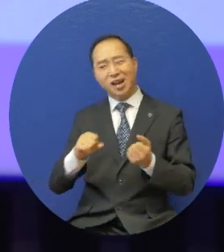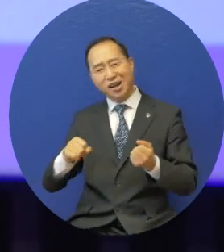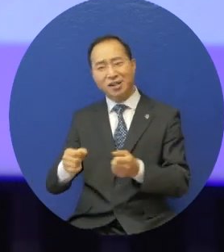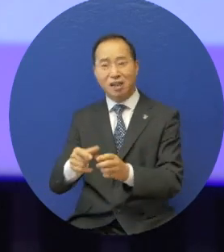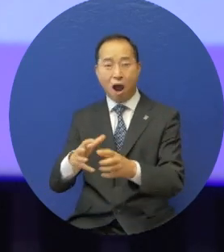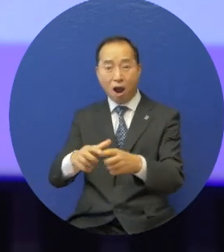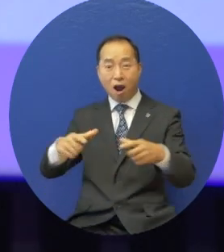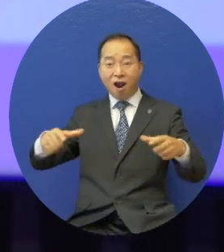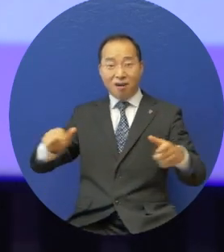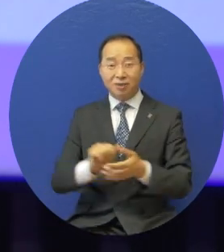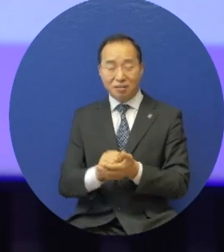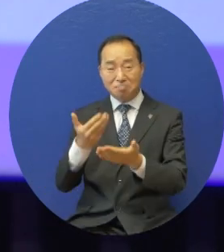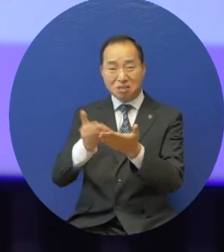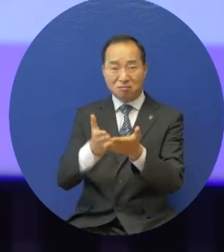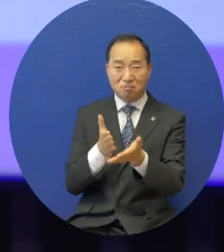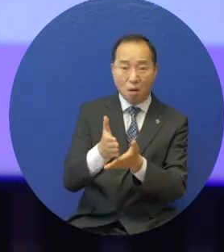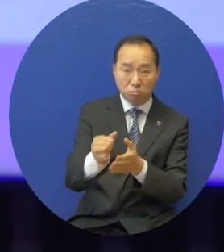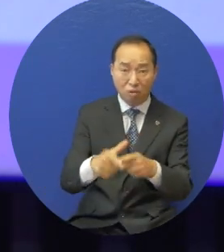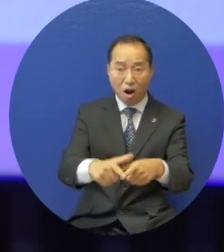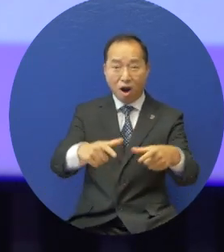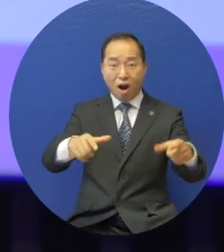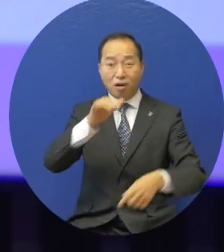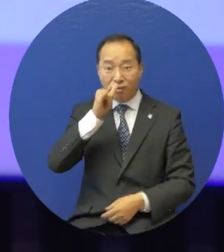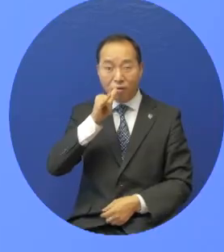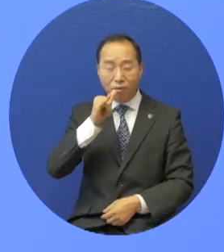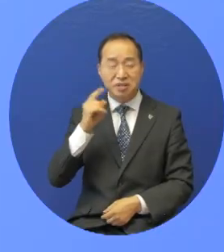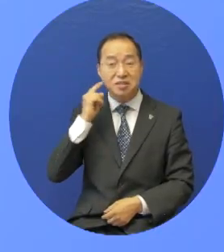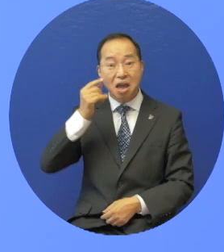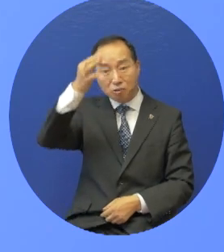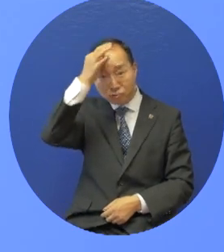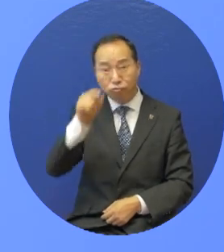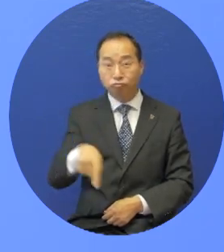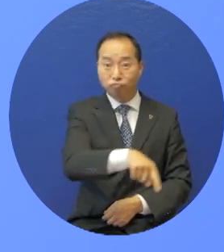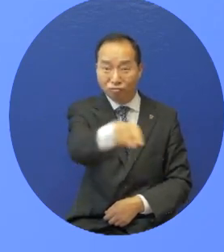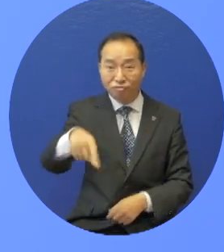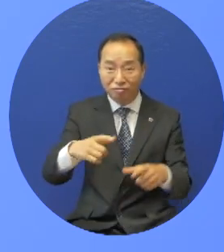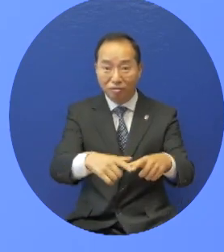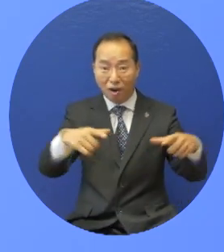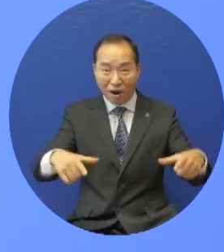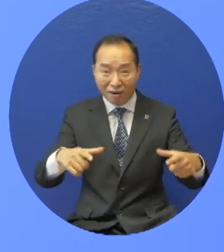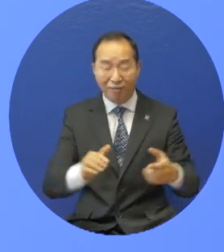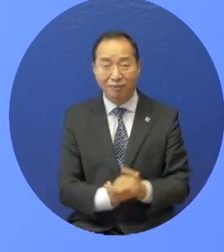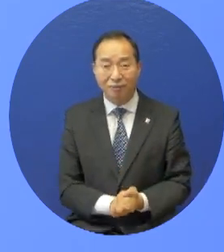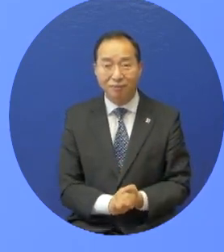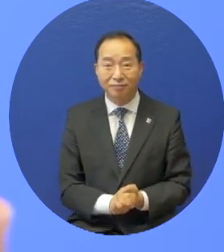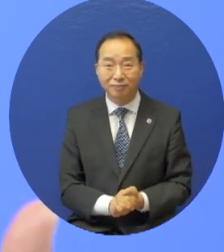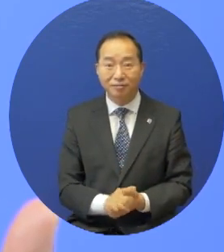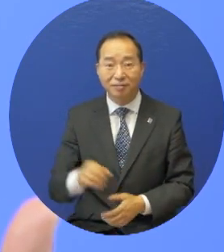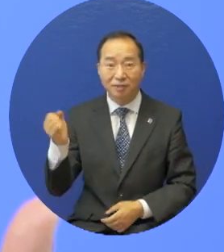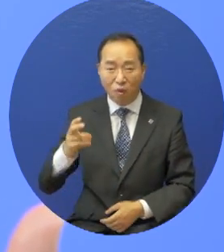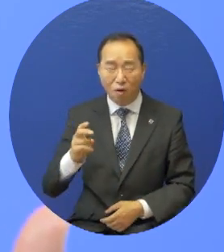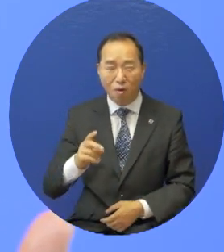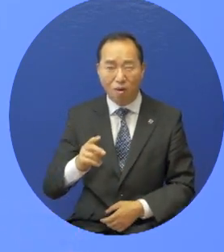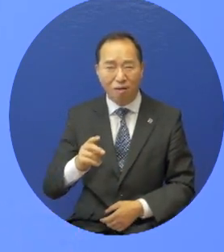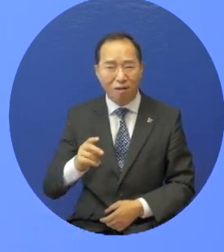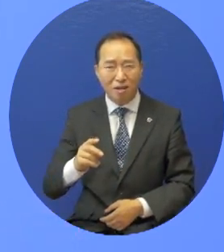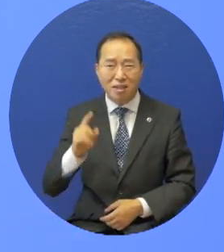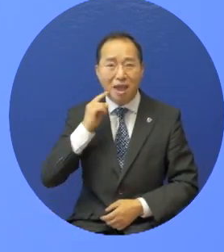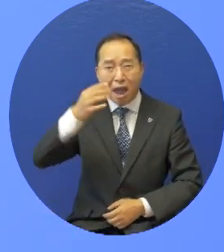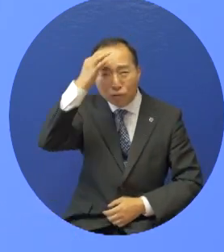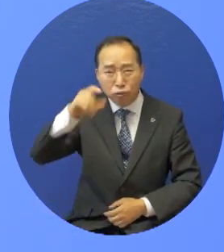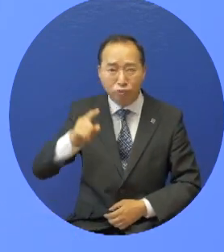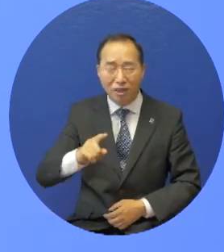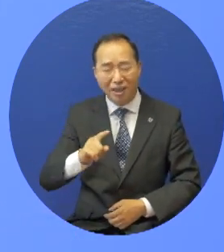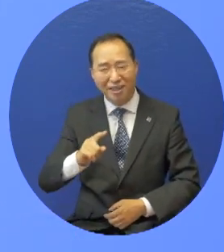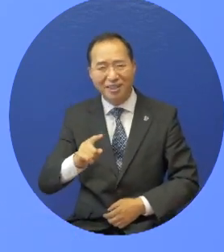연주가도 등장하고요, 뭐 미술 전문 화가도 등장하고, 예술이라고 하는 것, 그리고 이 말로 하는, 그러니까